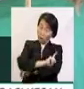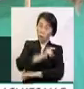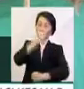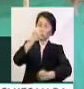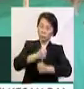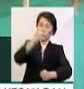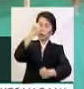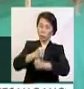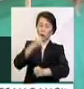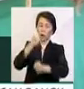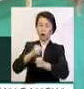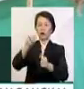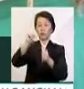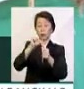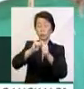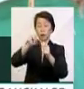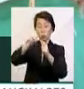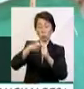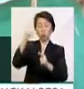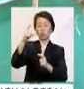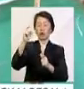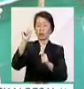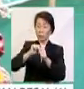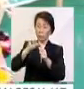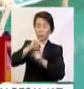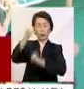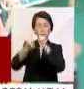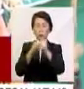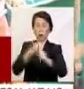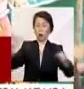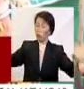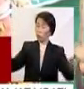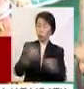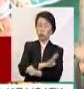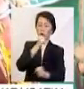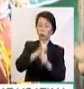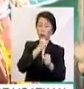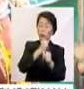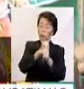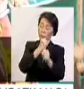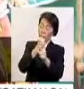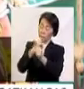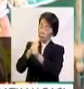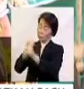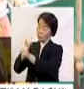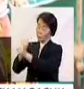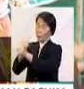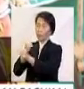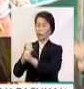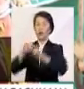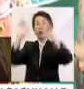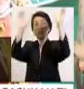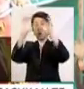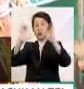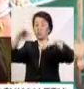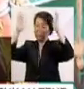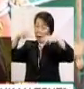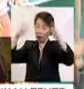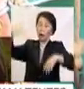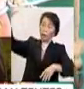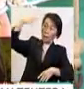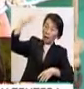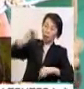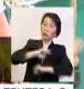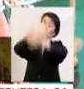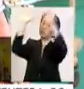dan setiap bulan dan setiap tahun sepenuhnya kita bertugas tanpa mengira sama ada keadaan cuaca